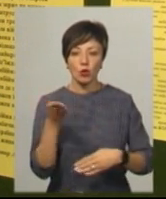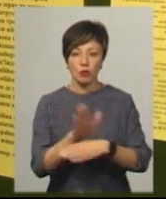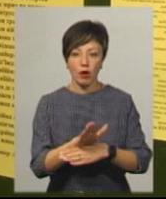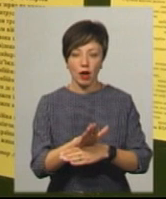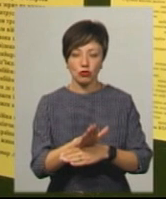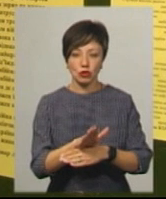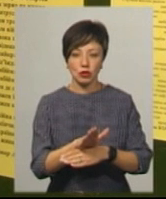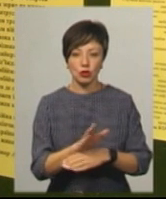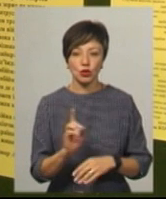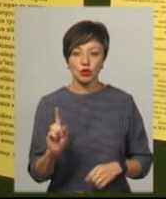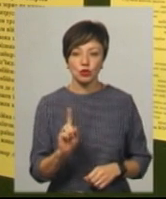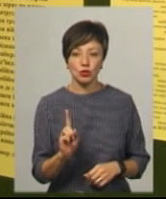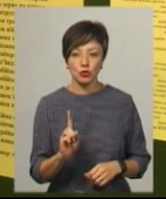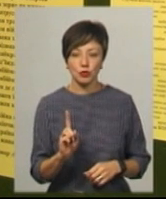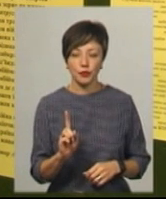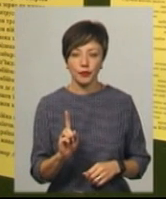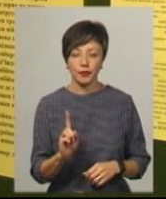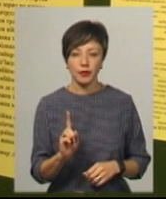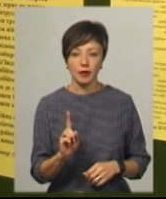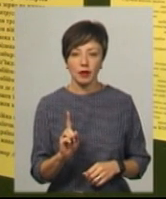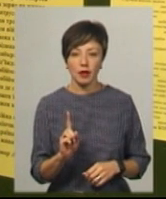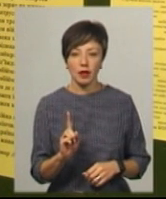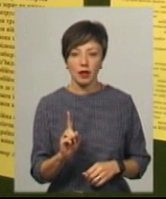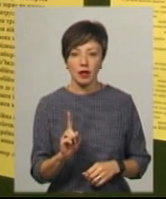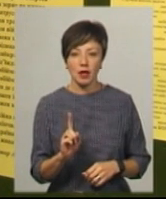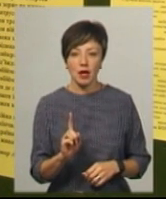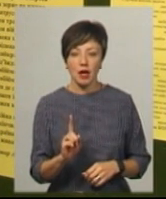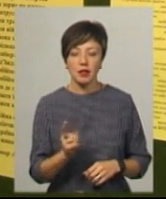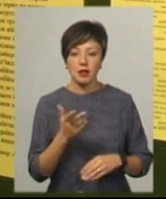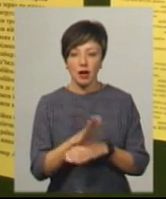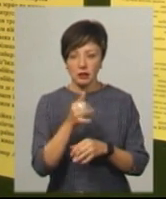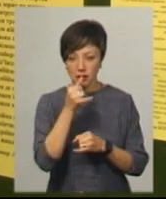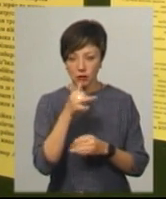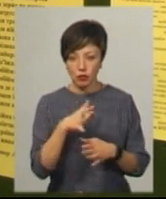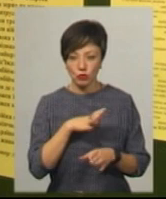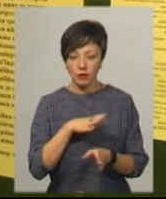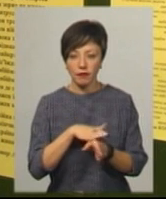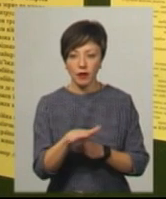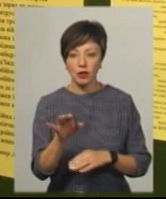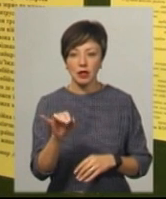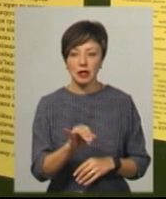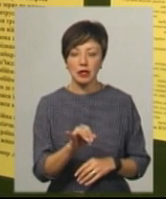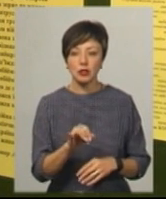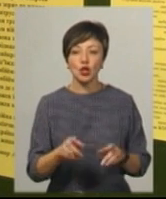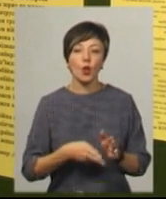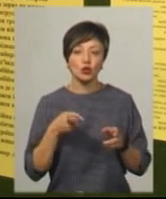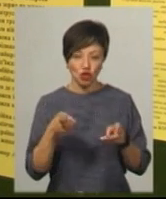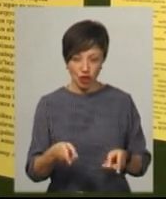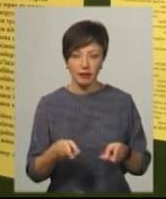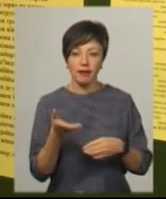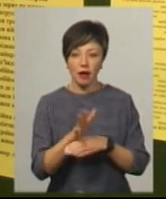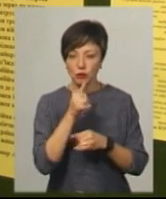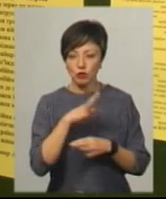розпоряджень, що злочинний наказ не може бути виконаний. І тому в